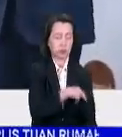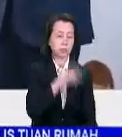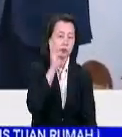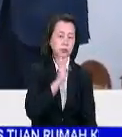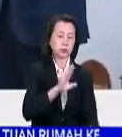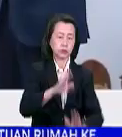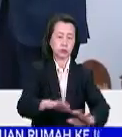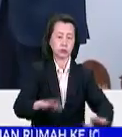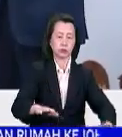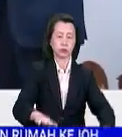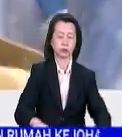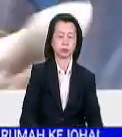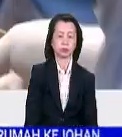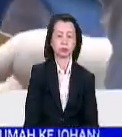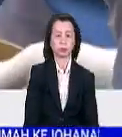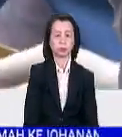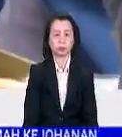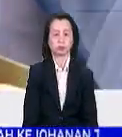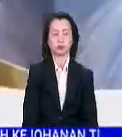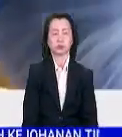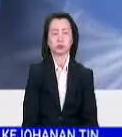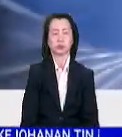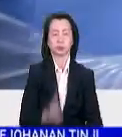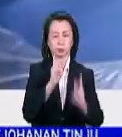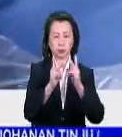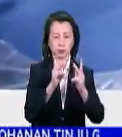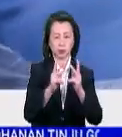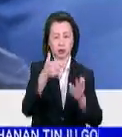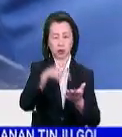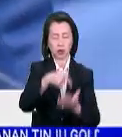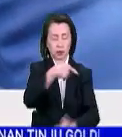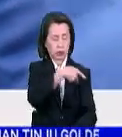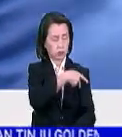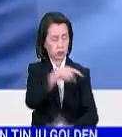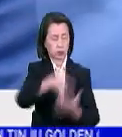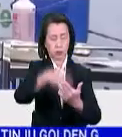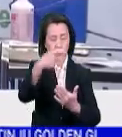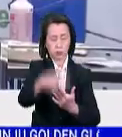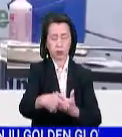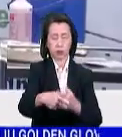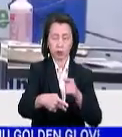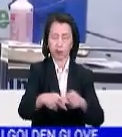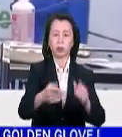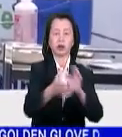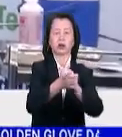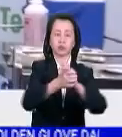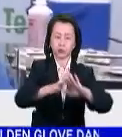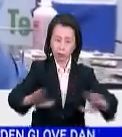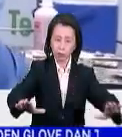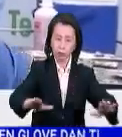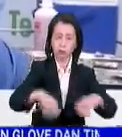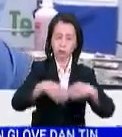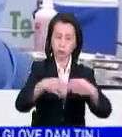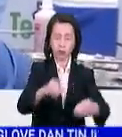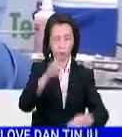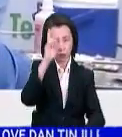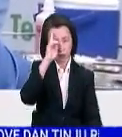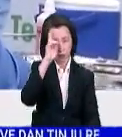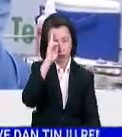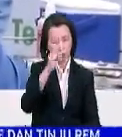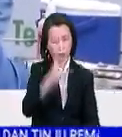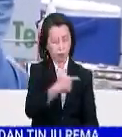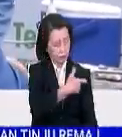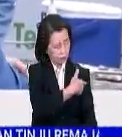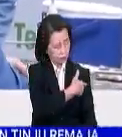kanak-kanak khai tambah masih di program icsada lah selamat dan hanya memberikan sepertiga jumlah